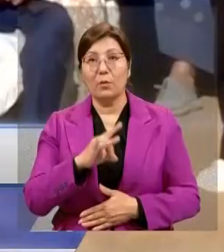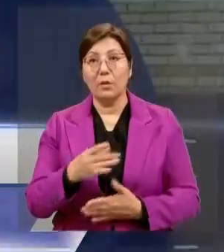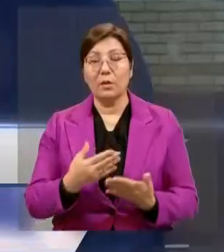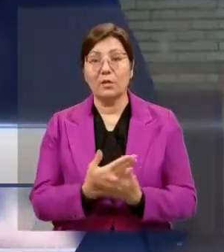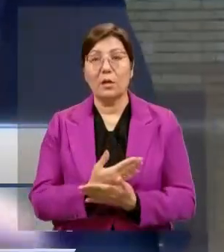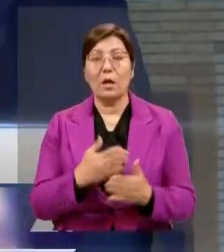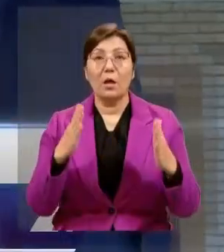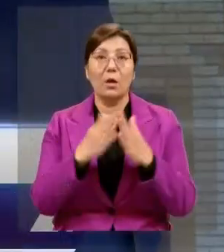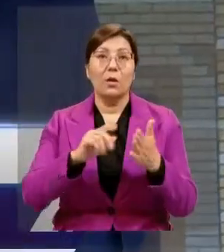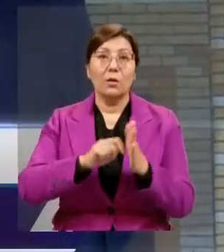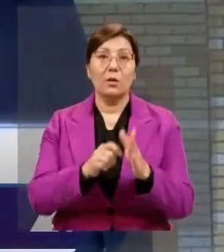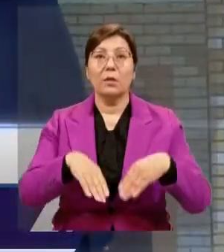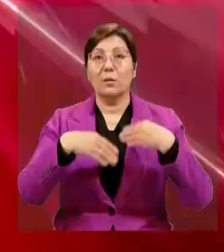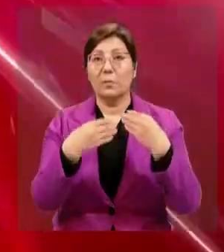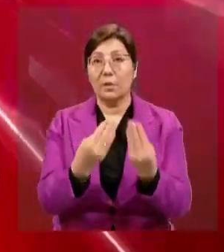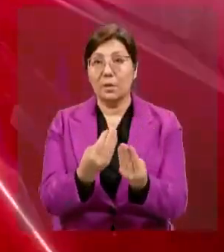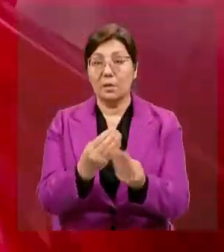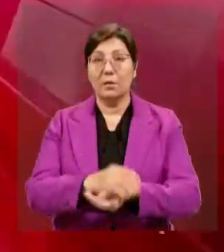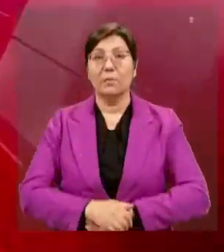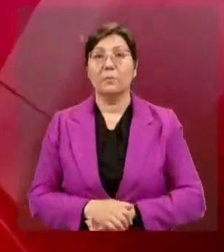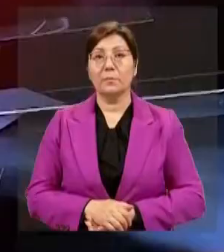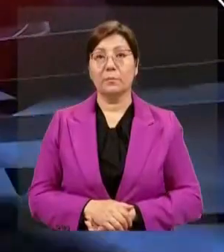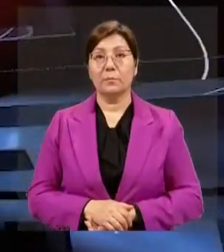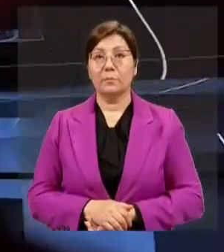жаңа баспананың кілті табысталды.